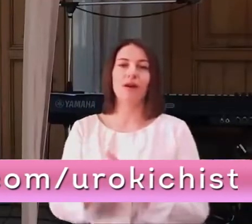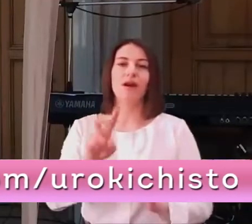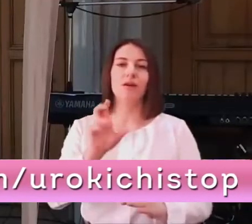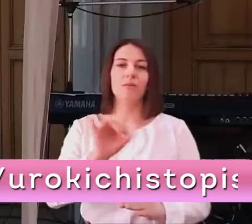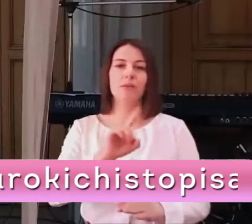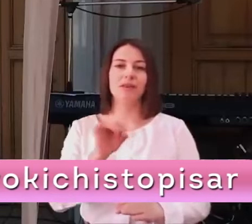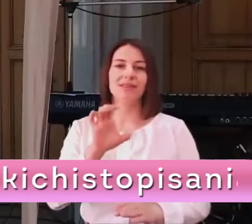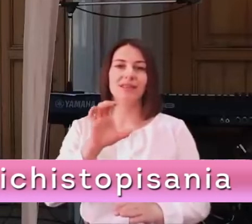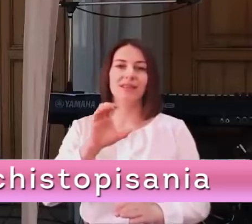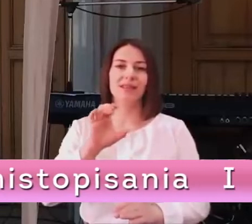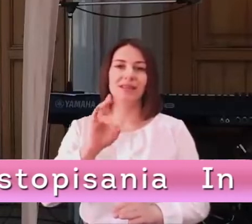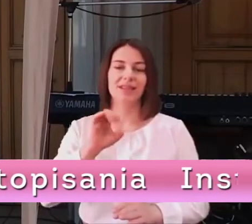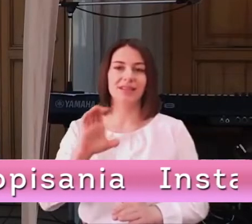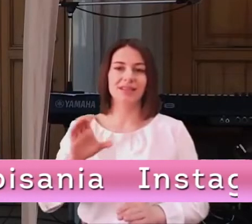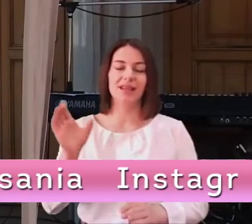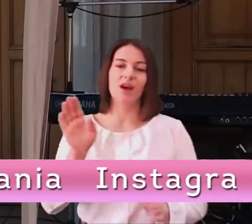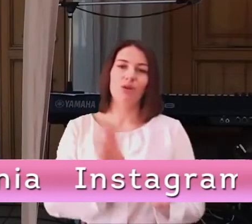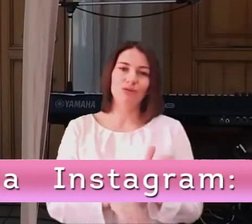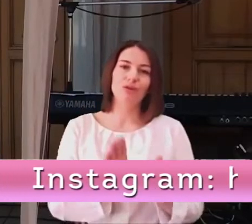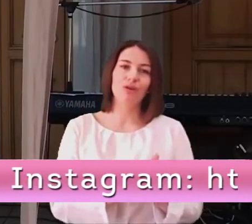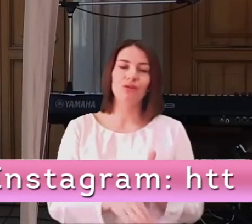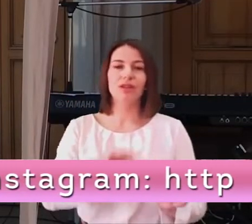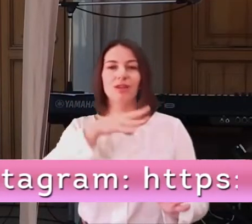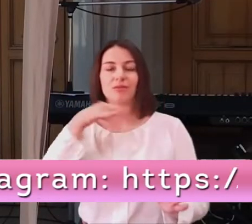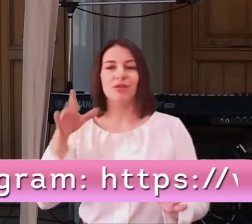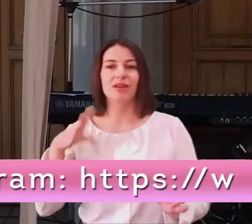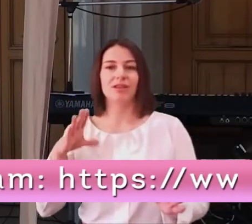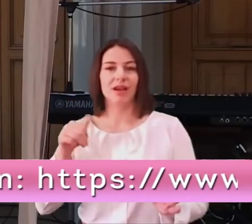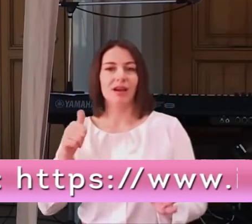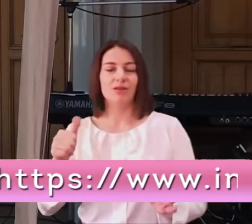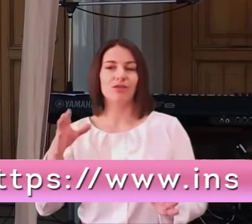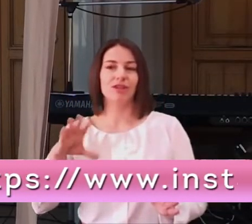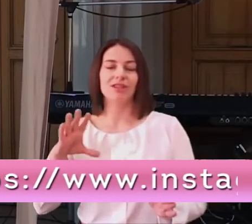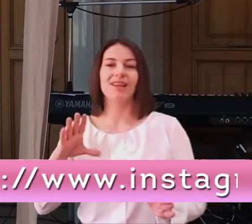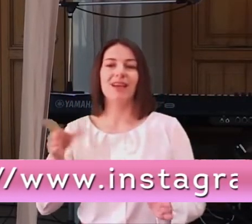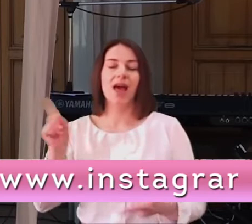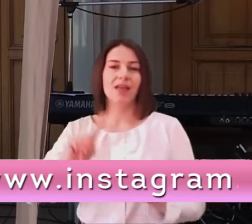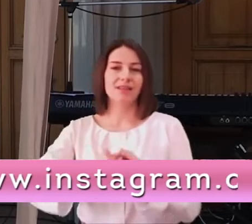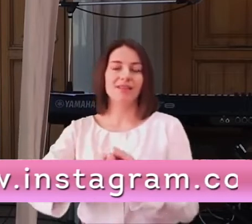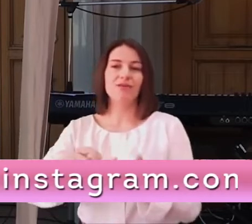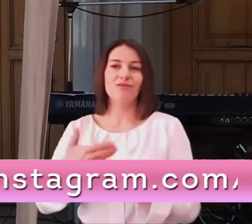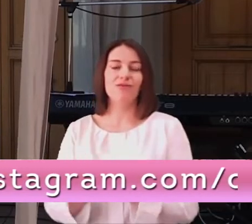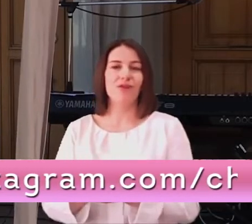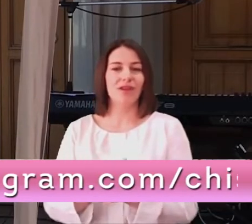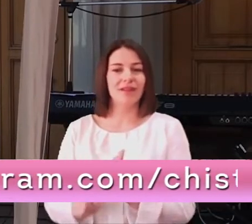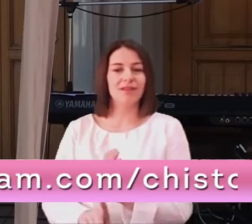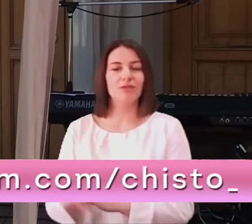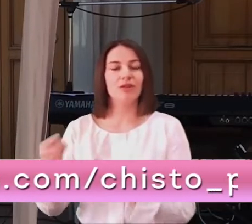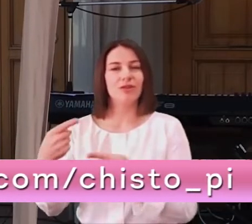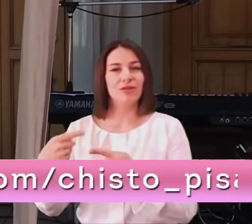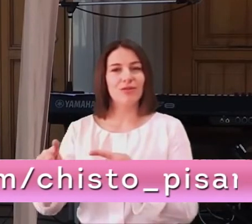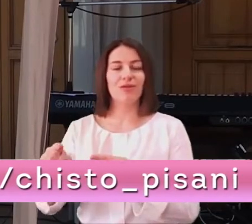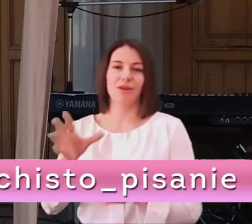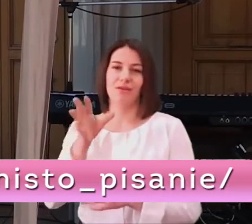и очень многие ожидания, хорошие ожидания мы связываем с тем, что вот-вот должно наступить какое-то другое время, и все